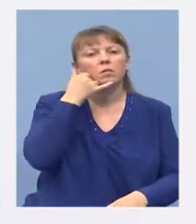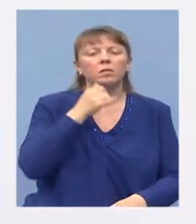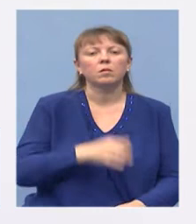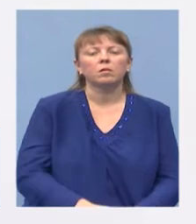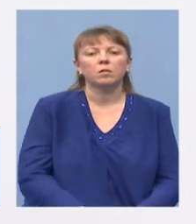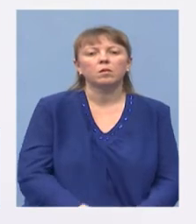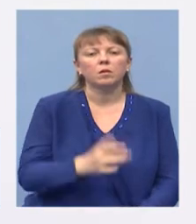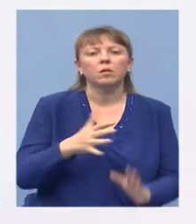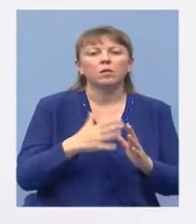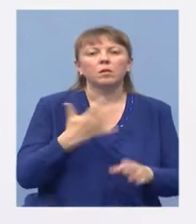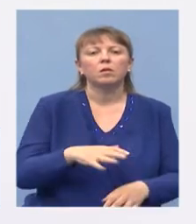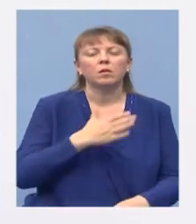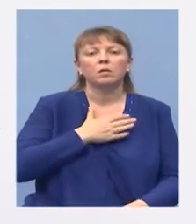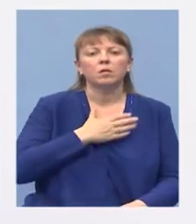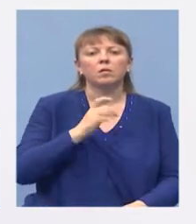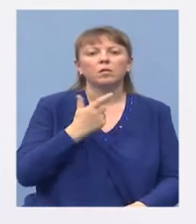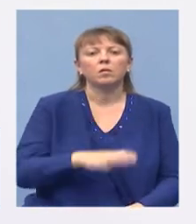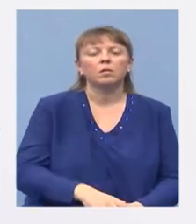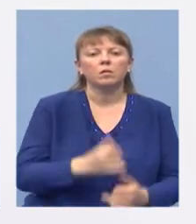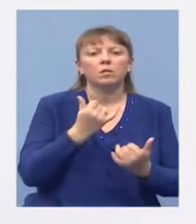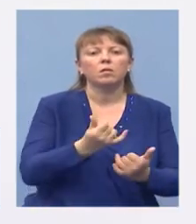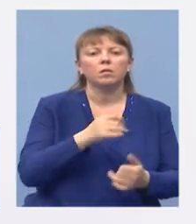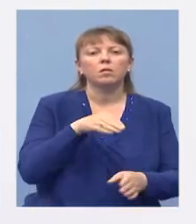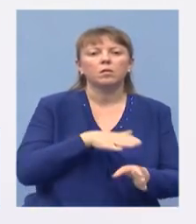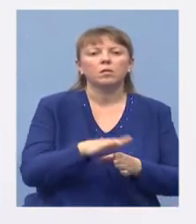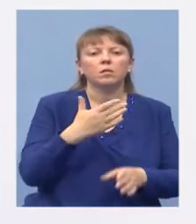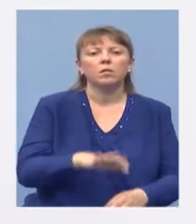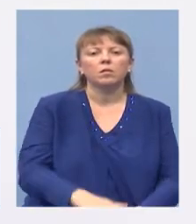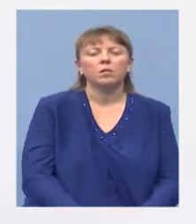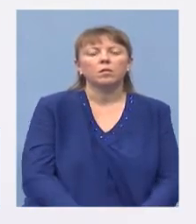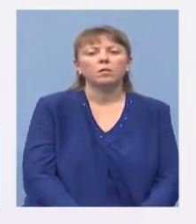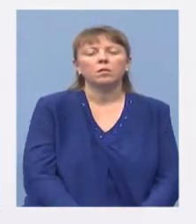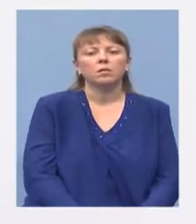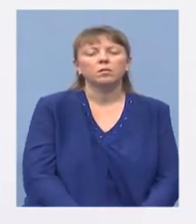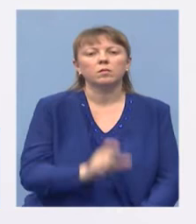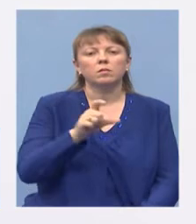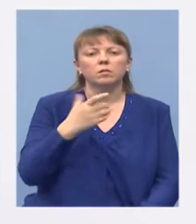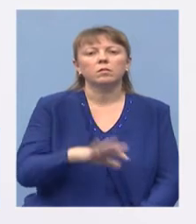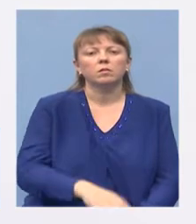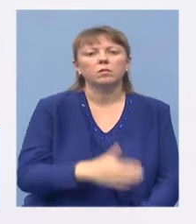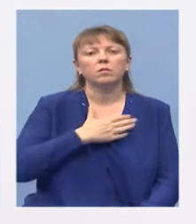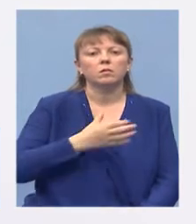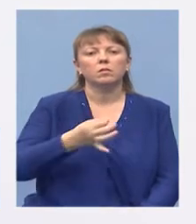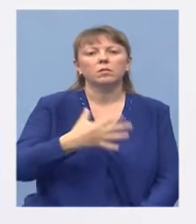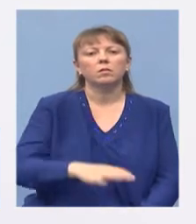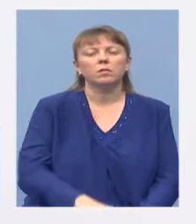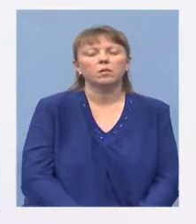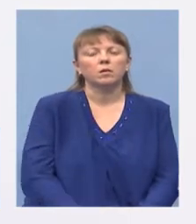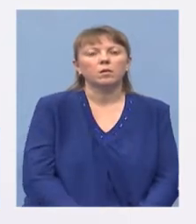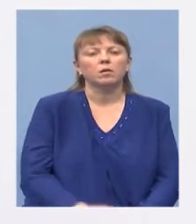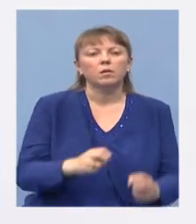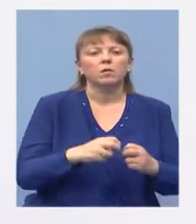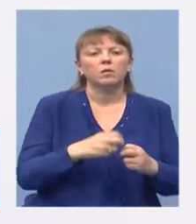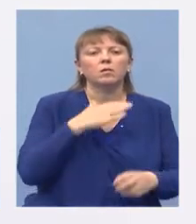с района. И наши коллеги обслуживают в полном объеме население нашей области. То есть проблем